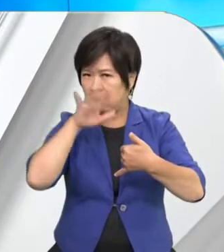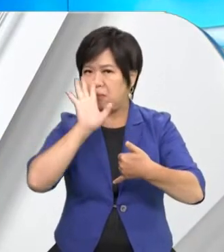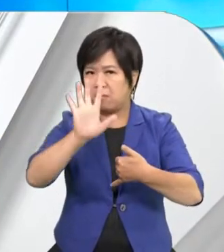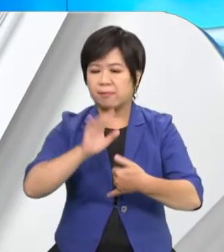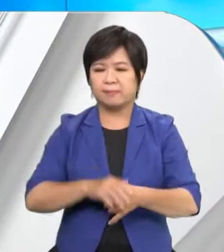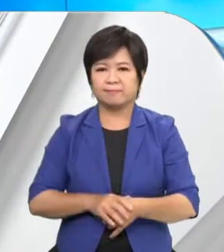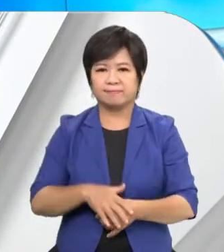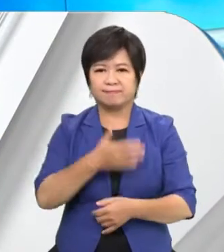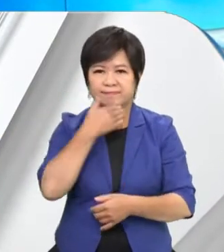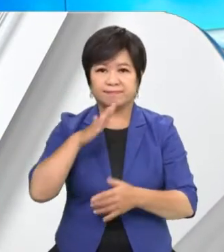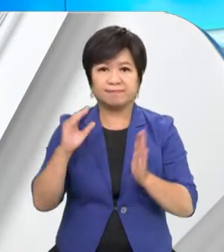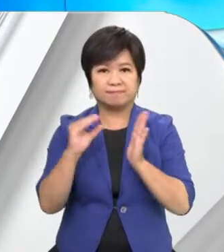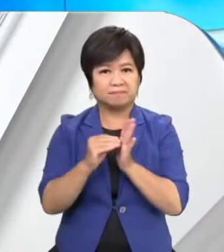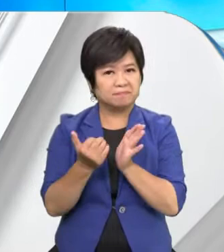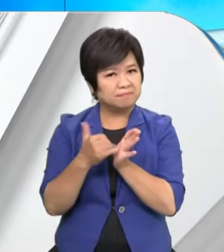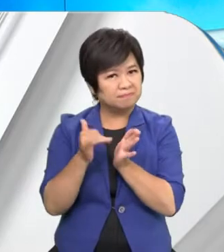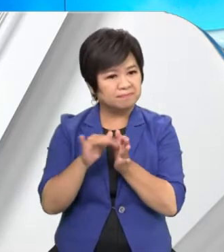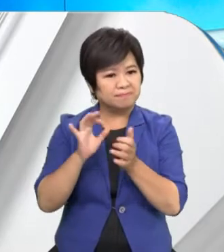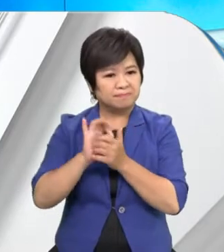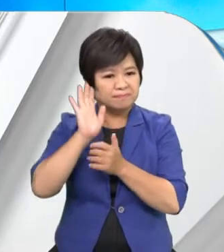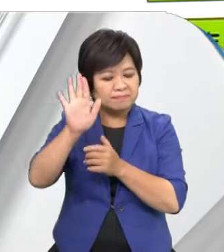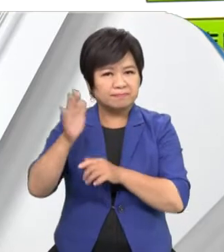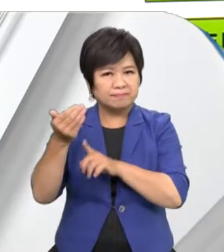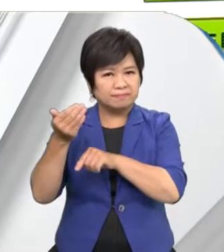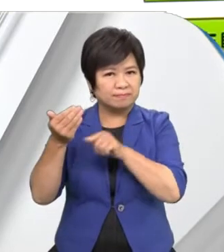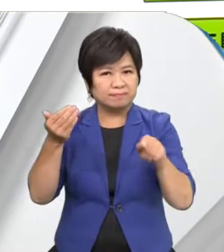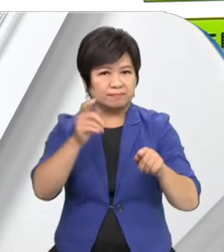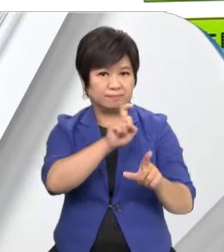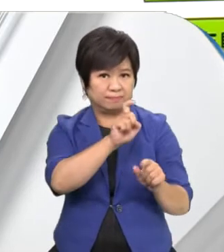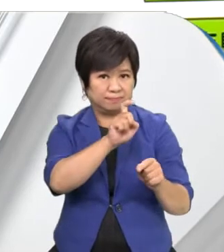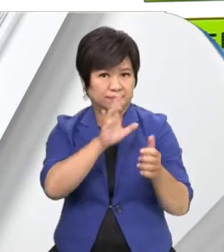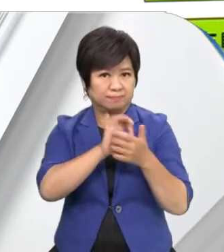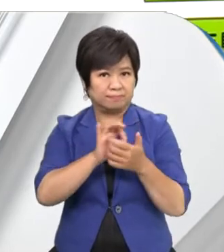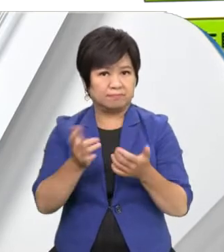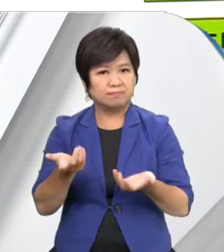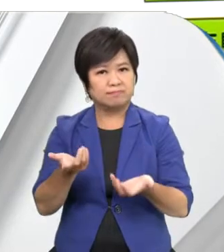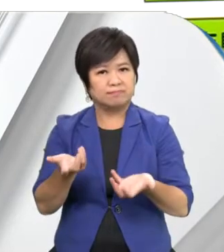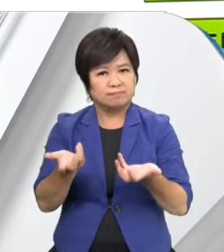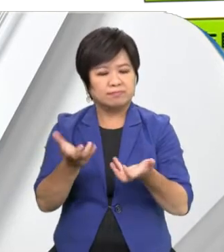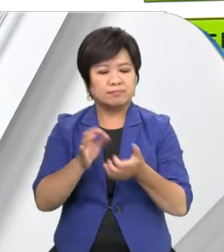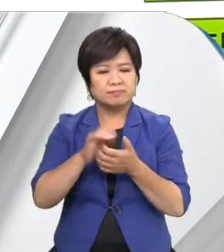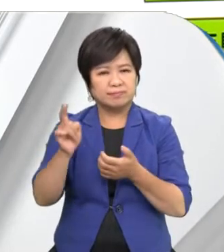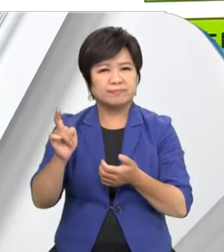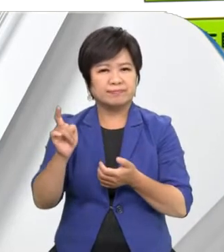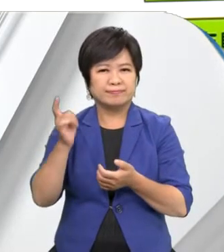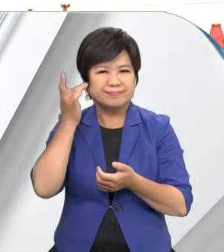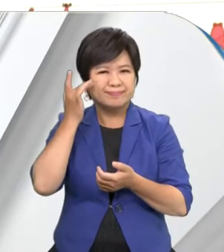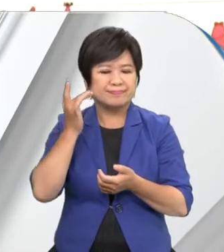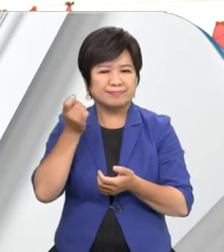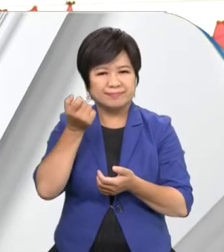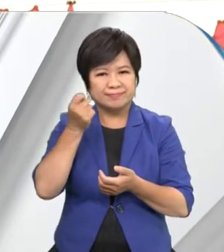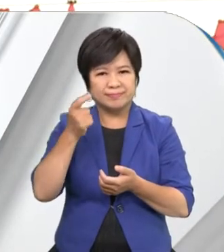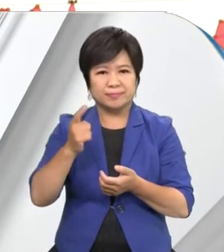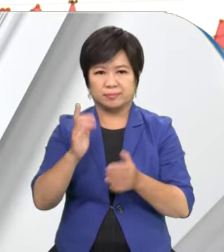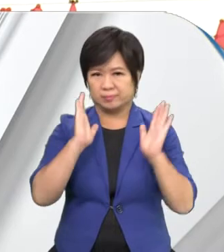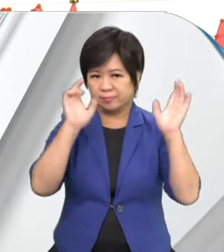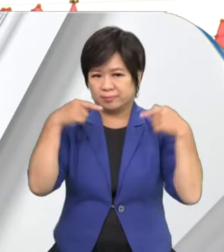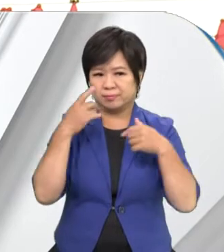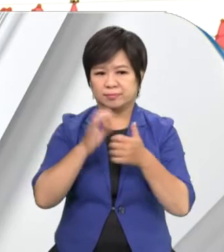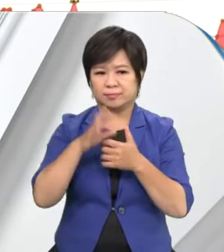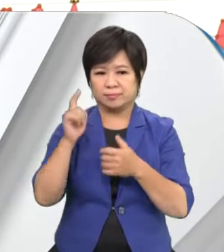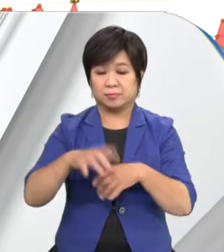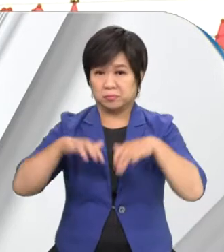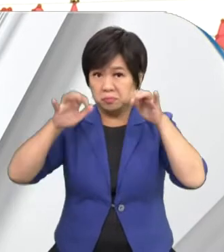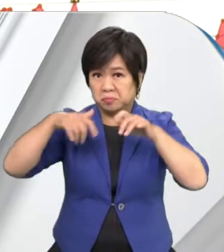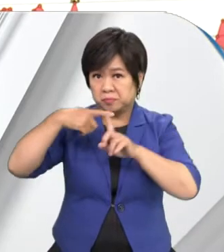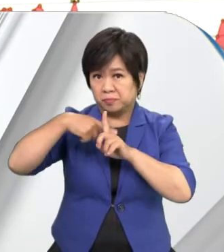象局完成未来九年到十二年的秋季天气，未来温度是偏高到正常，高温纪录为二几年降低，落水